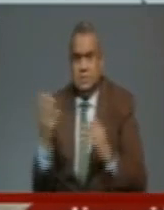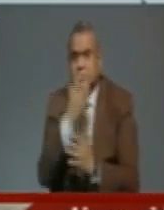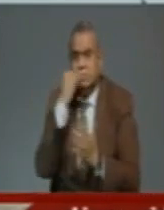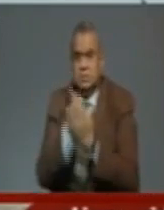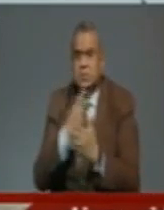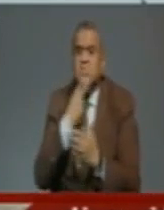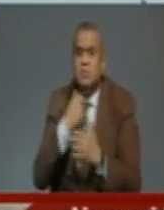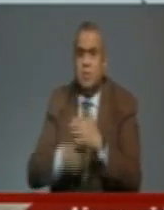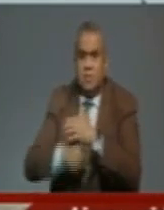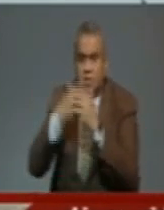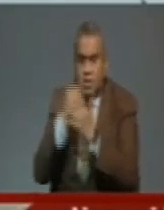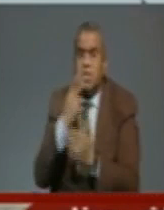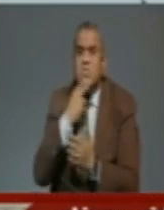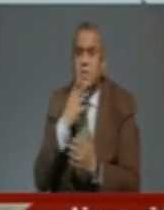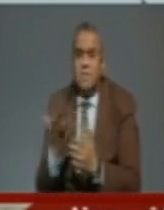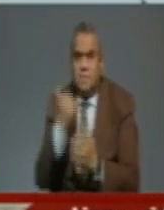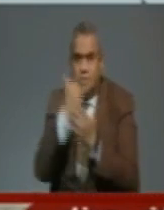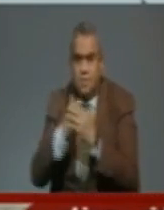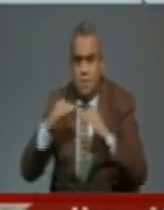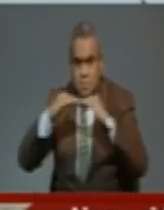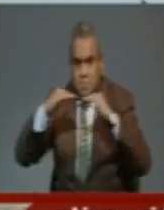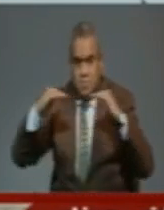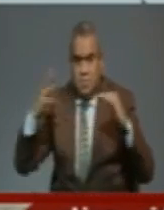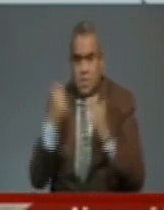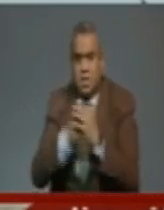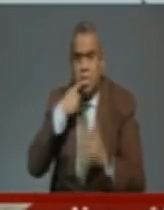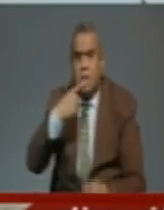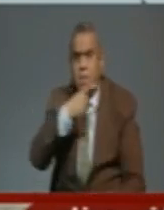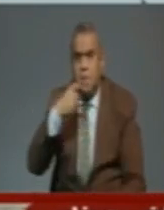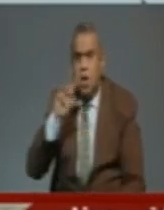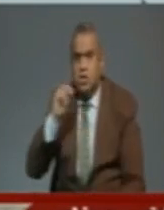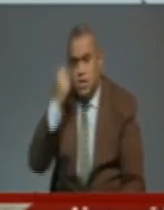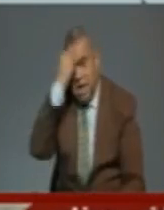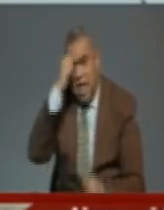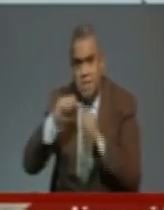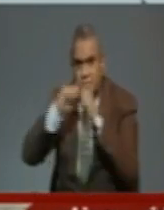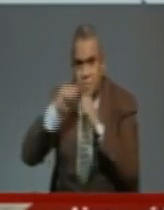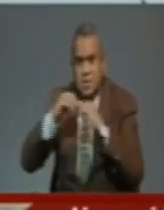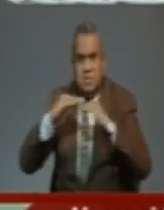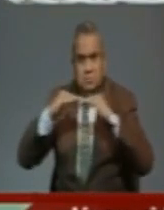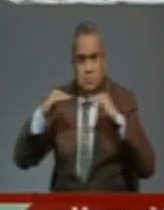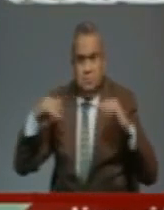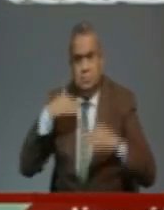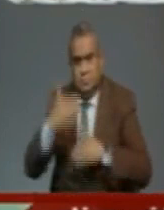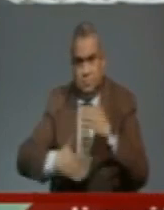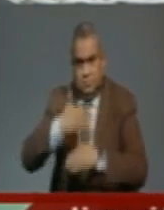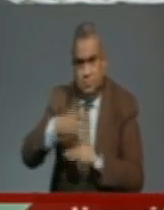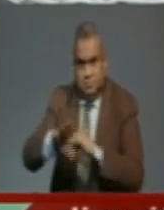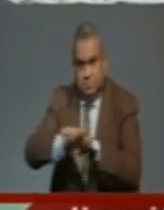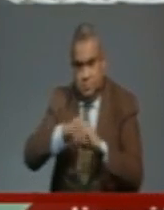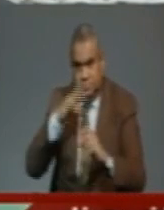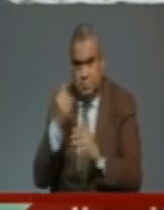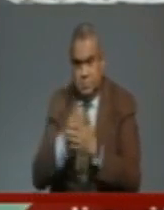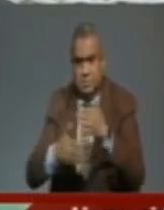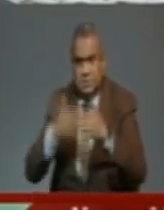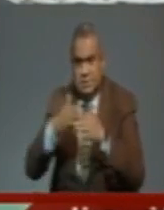المياه الجوفيه منها. بقى عندنا مسطح 420 الف متر مربع محسن تماما. بدأنا بعد كده نعمل الحوائط اللوحيه